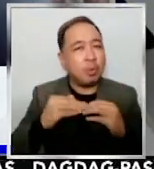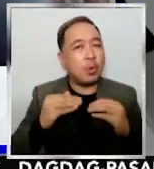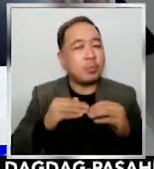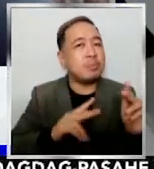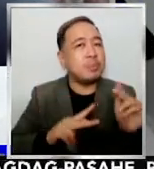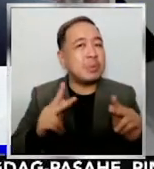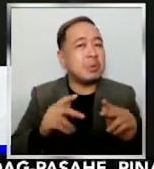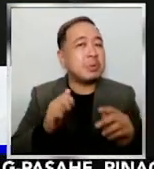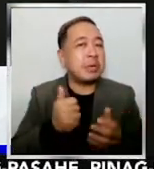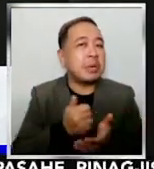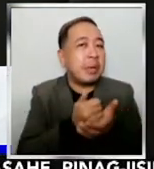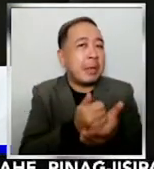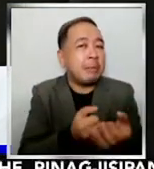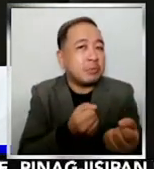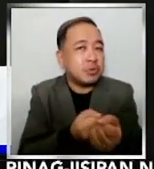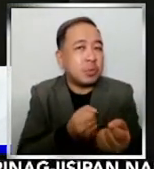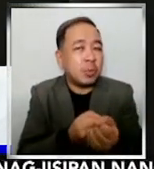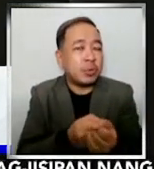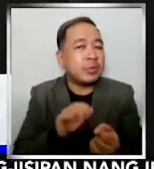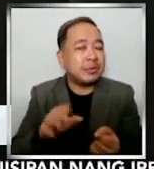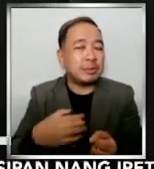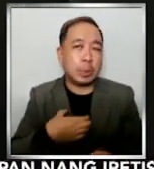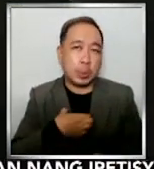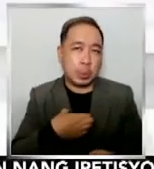naapektuhan ng mga ganyan.